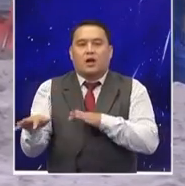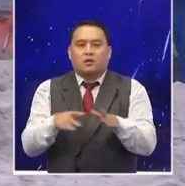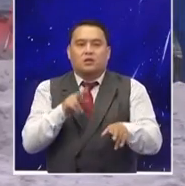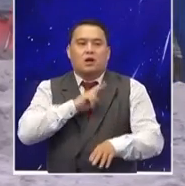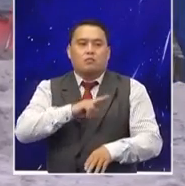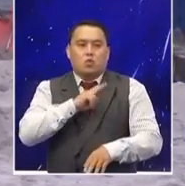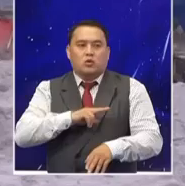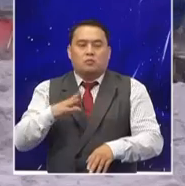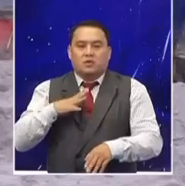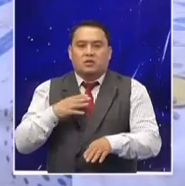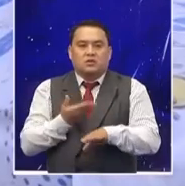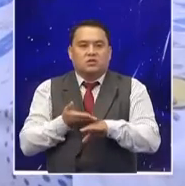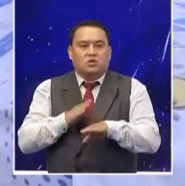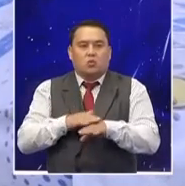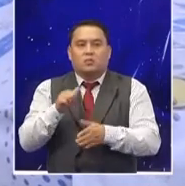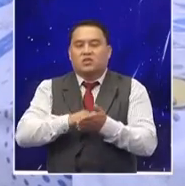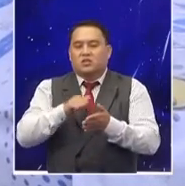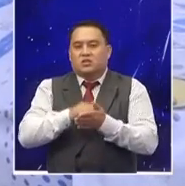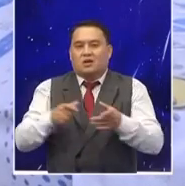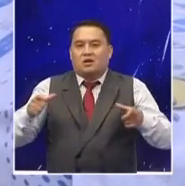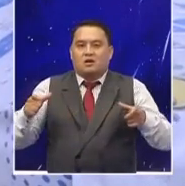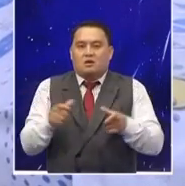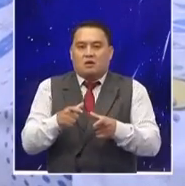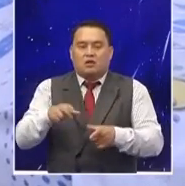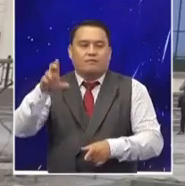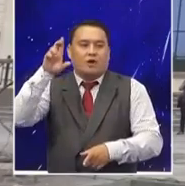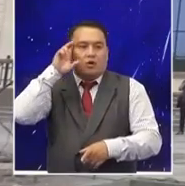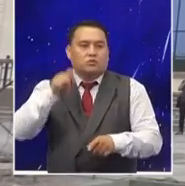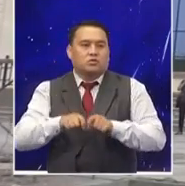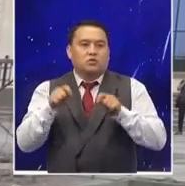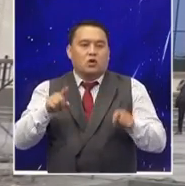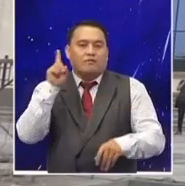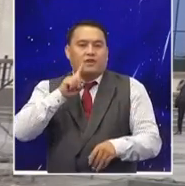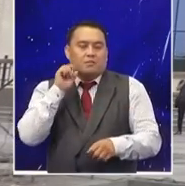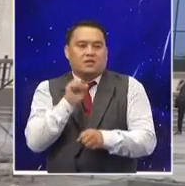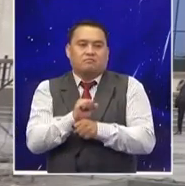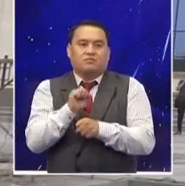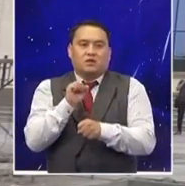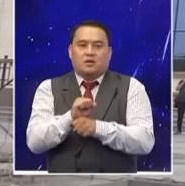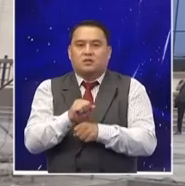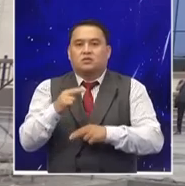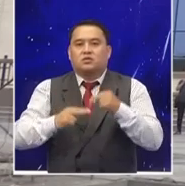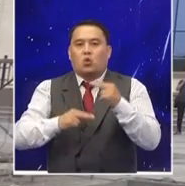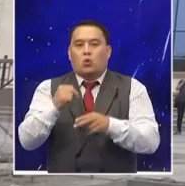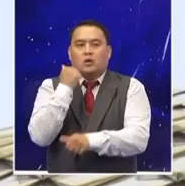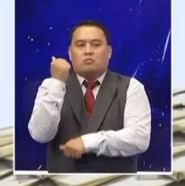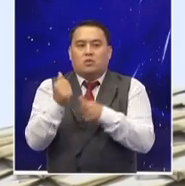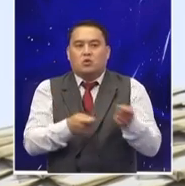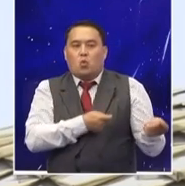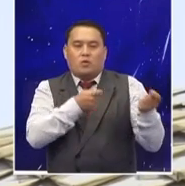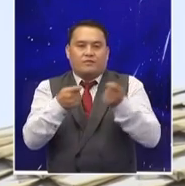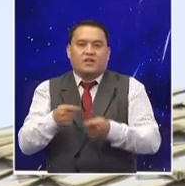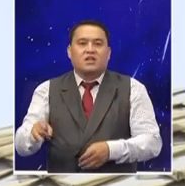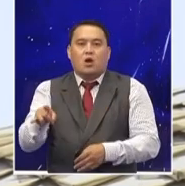некоторые затруднения причиной тому карантинный режим стране создавший временный затор при доставке стройматериалов из других стран и